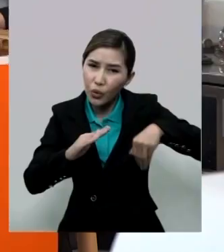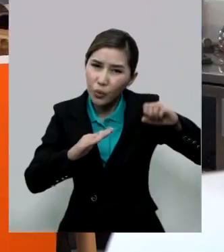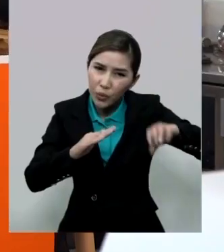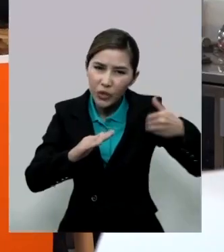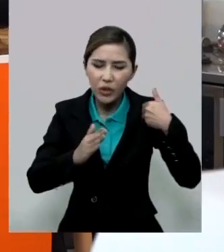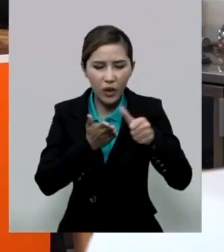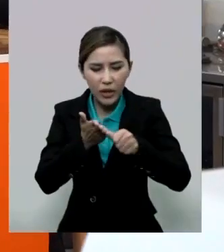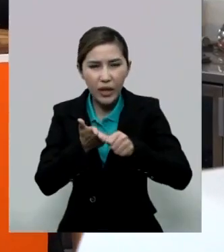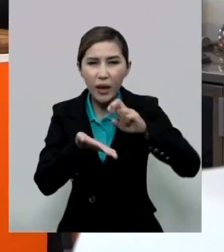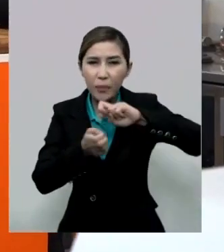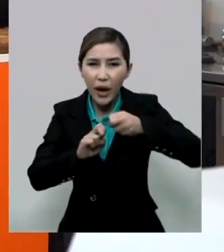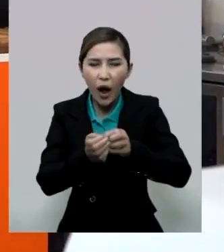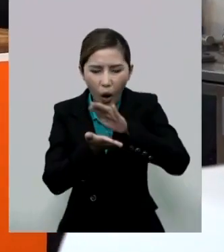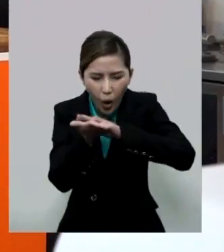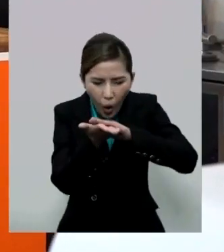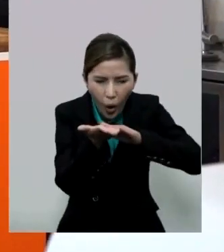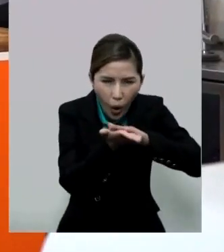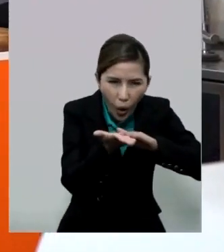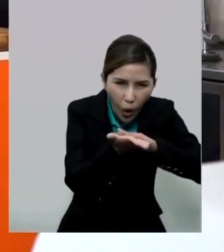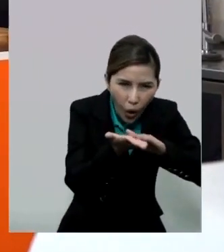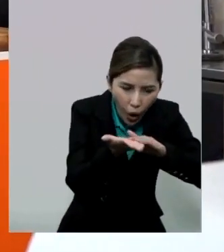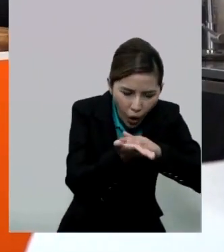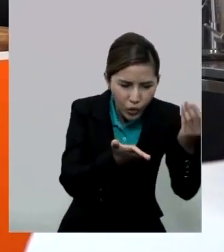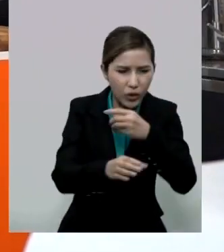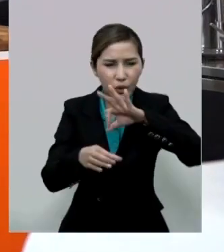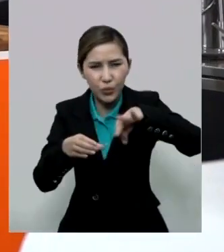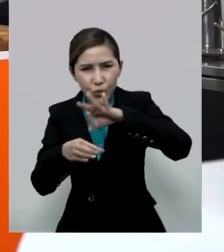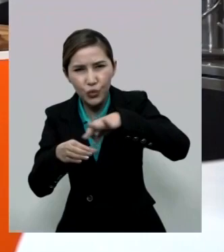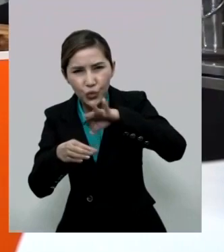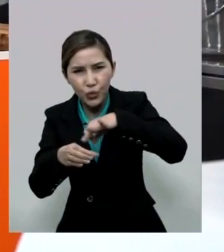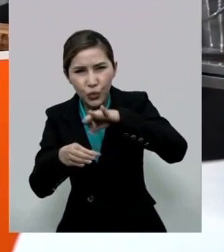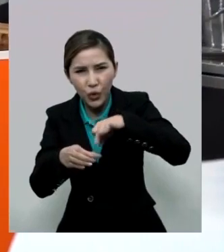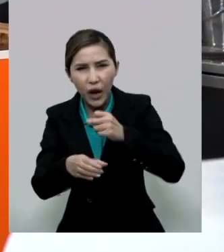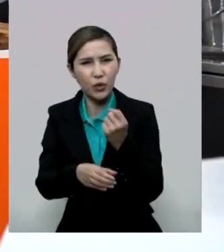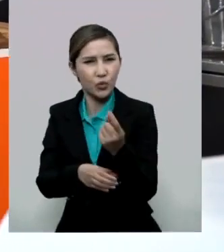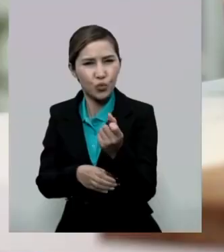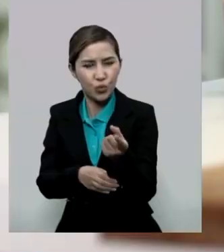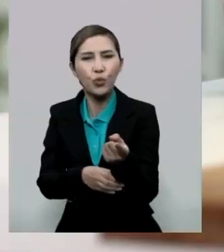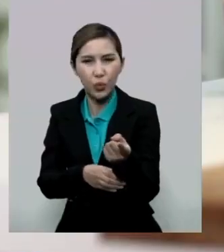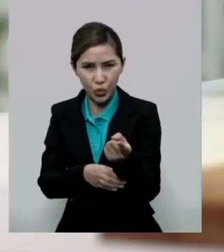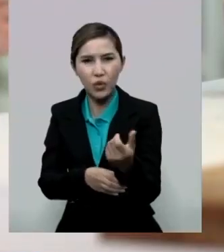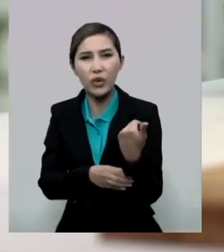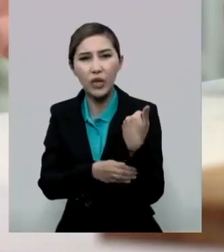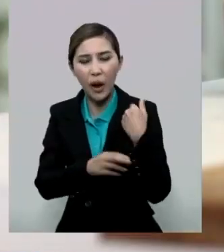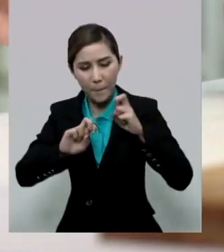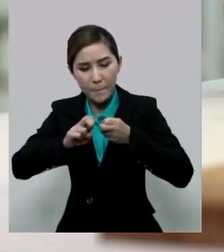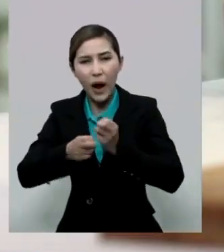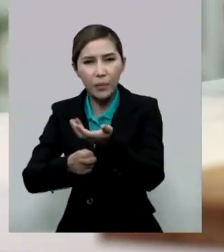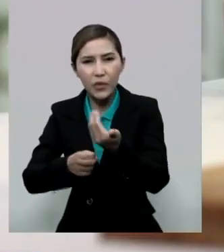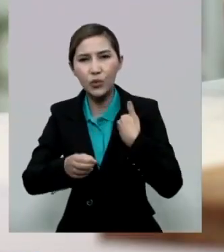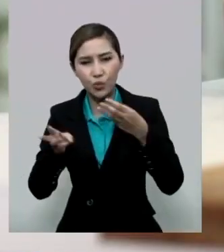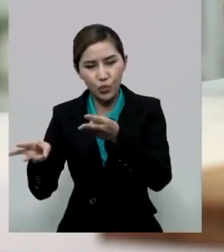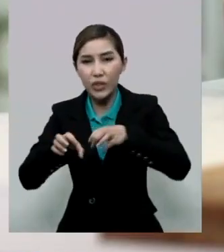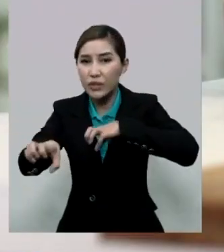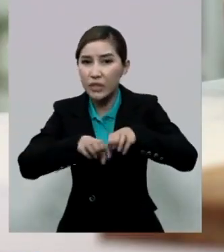บ้าง ใช่ค่ะคือเราก็ต้องแก้ปัญหาต้องขอโทษลูกค้าแล้วก็ต้องรีบทำให้อะไร แล้วจากประสบการณ์ตรงนั้นนะคะได้มีวิธีการจัดการในครั้ง